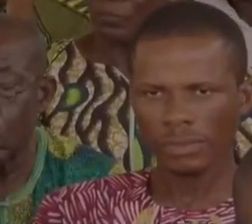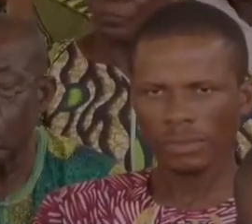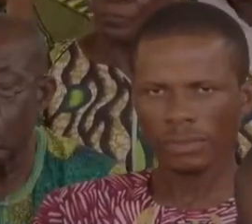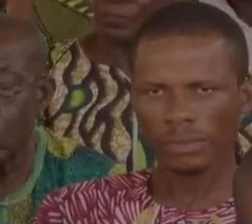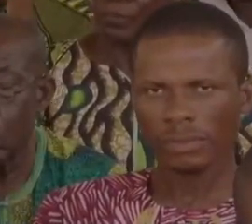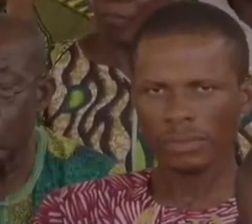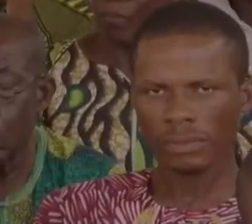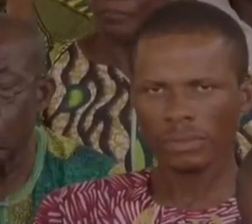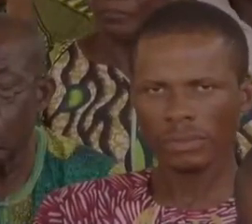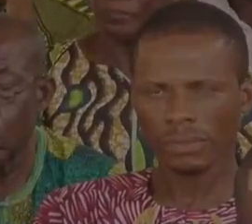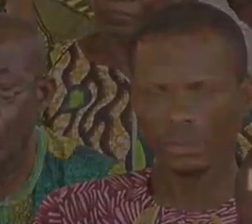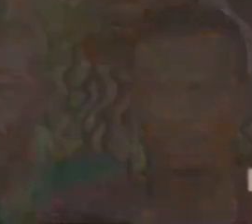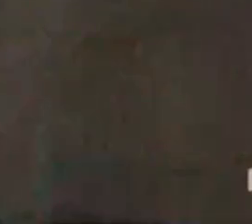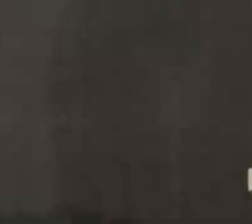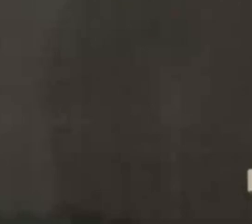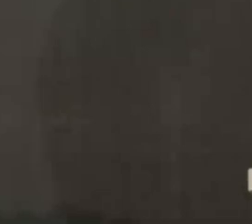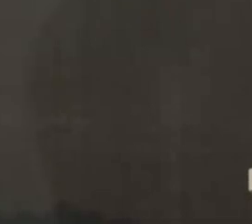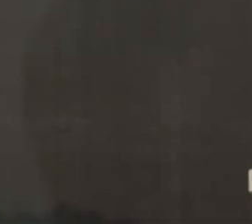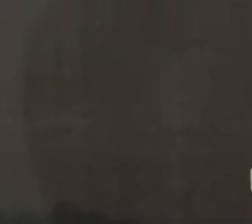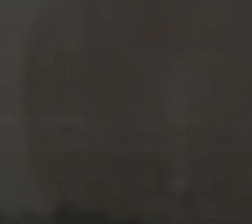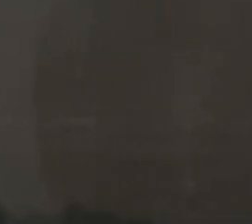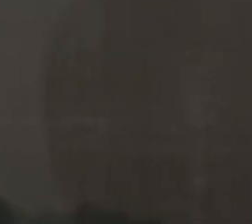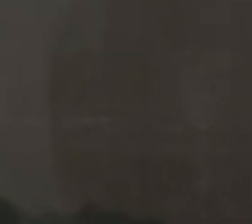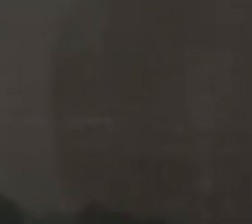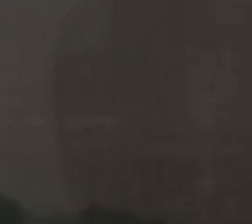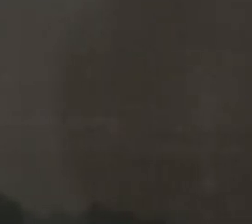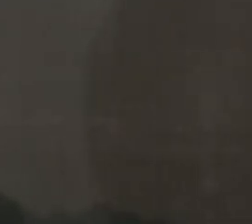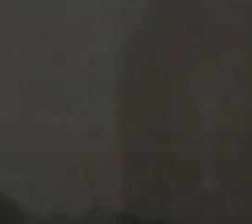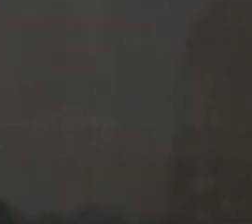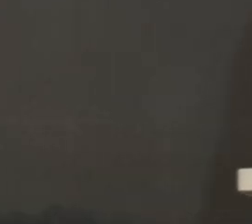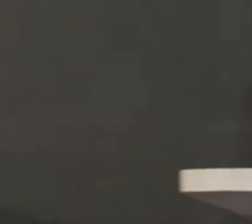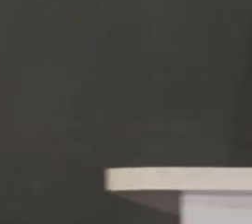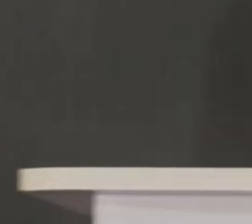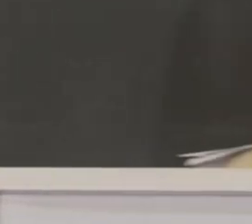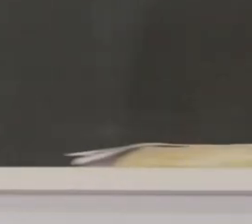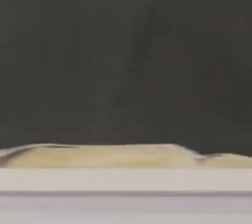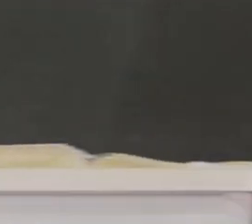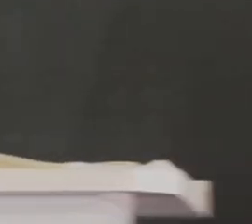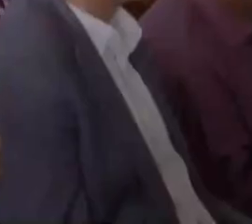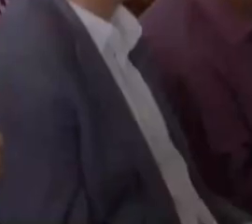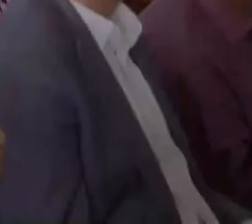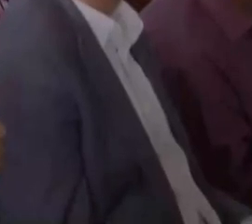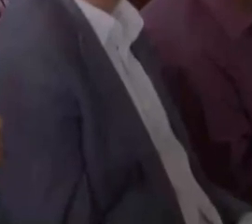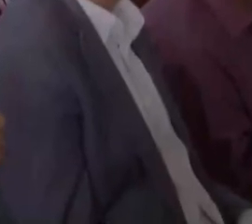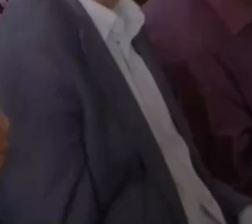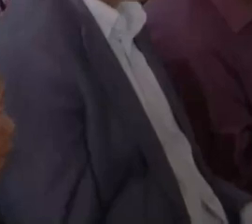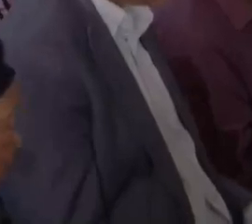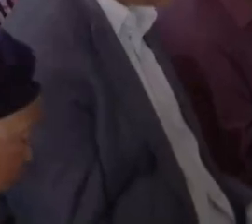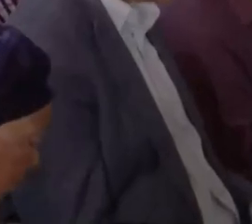Et comme nous le faisons chaque mois, nous ne sommes pas les plus pauvres. Et nous ne sommes pas les plus pauvres.